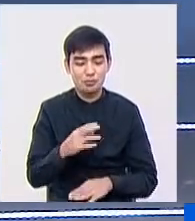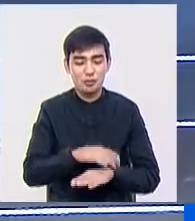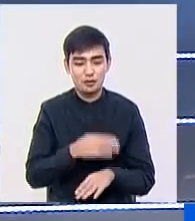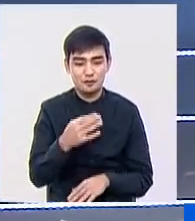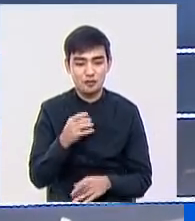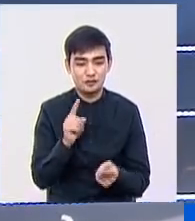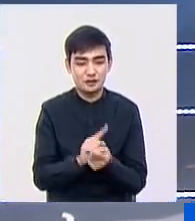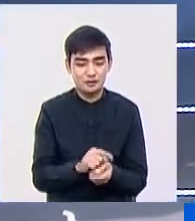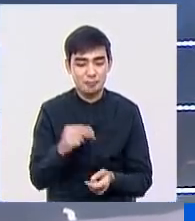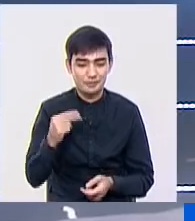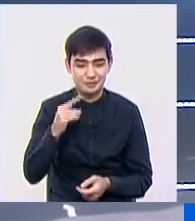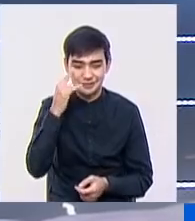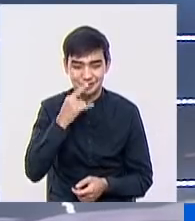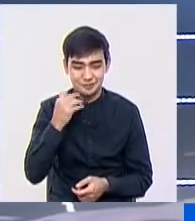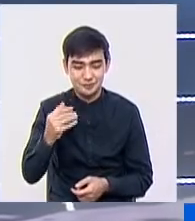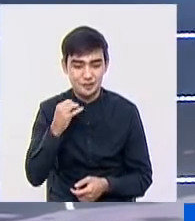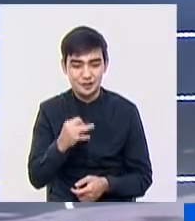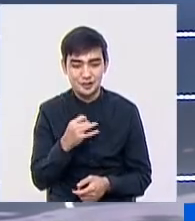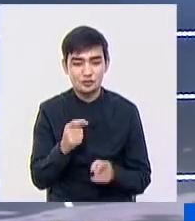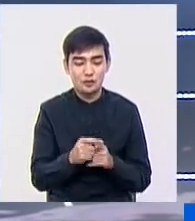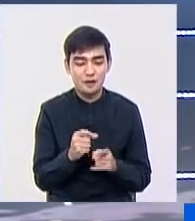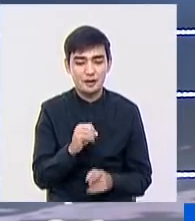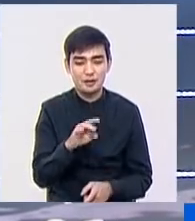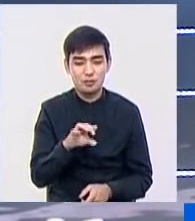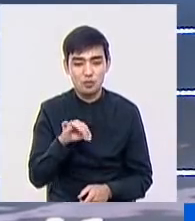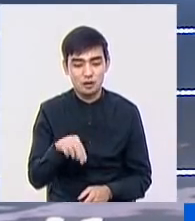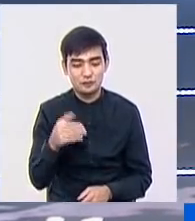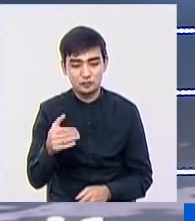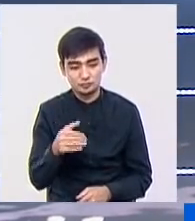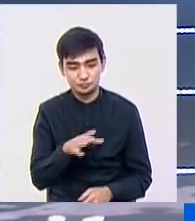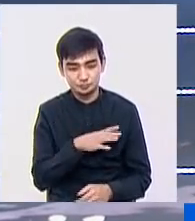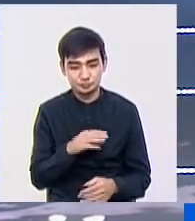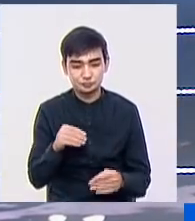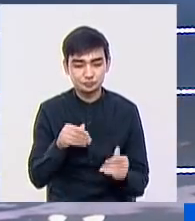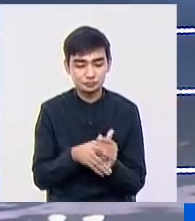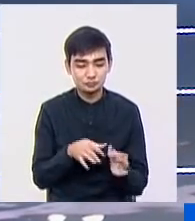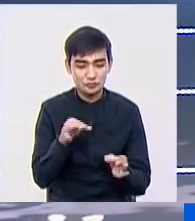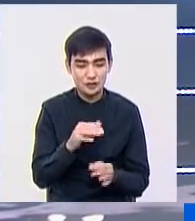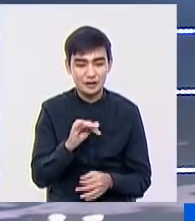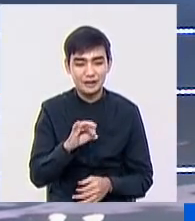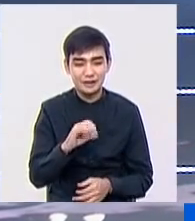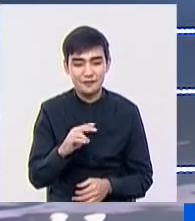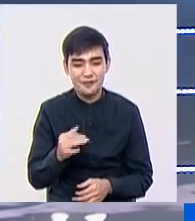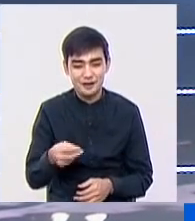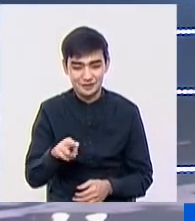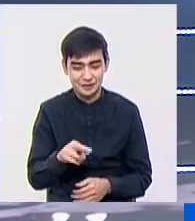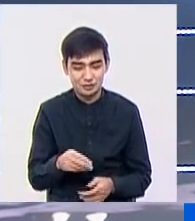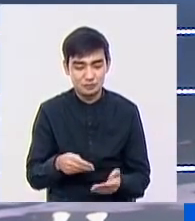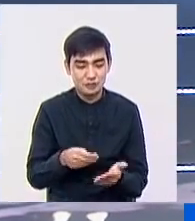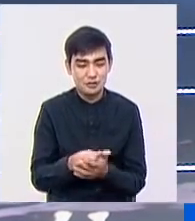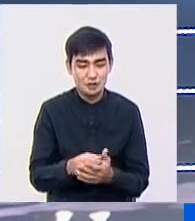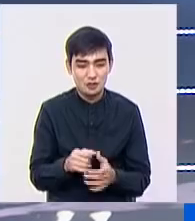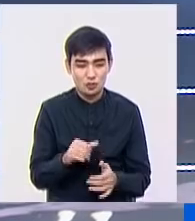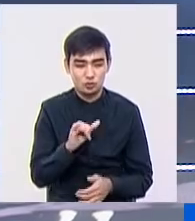на встрече с президентом Казахстана. По словам Ербулата Дусаева, наибольший вклад в месячную инфляцию внесли платные услуги, в